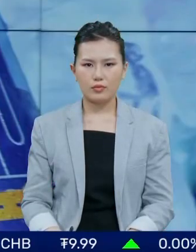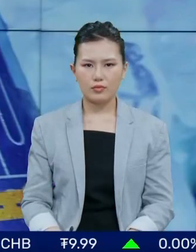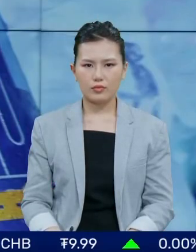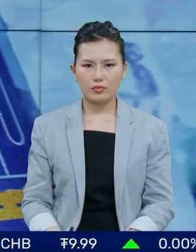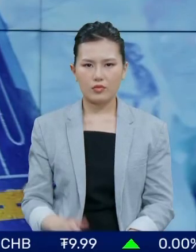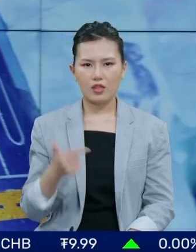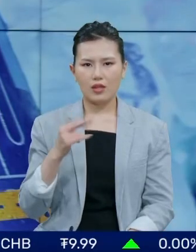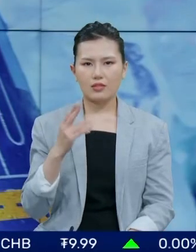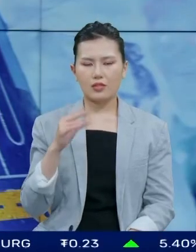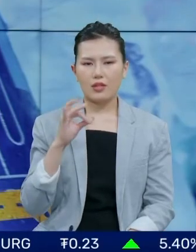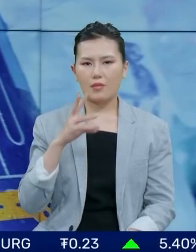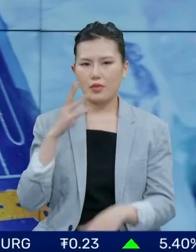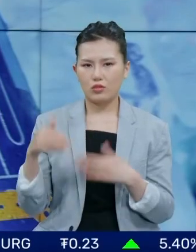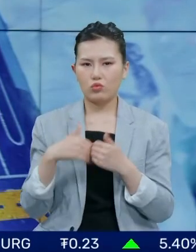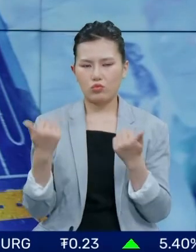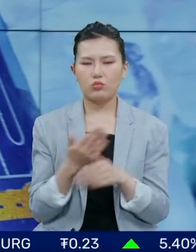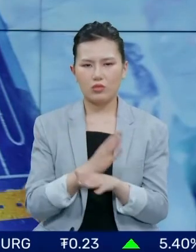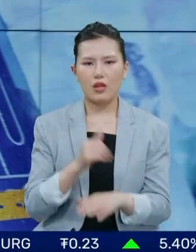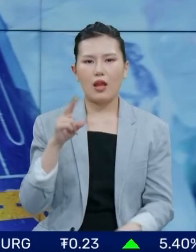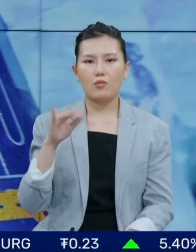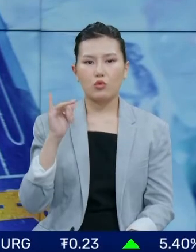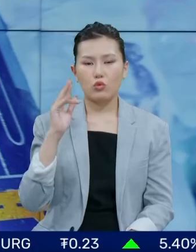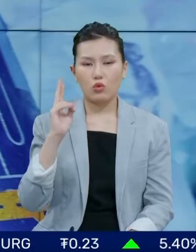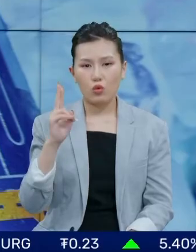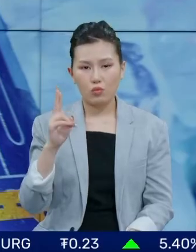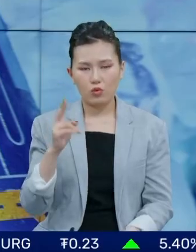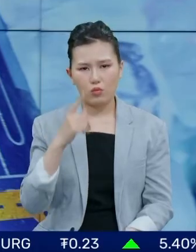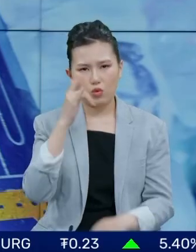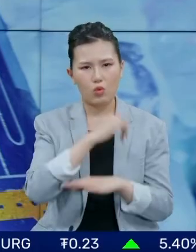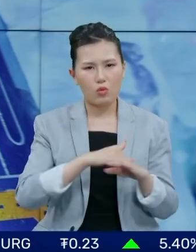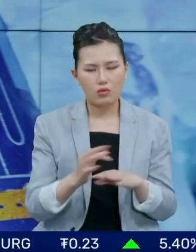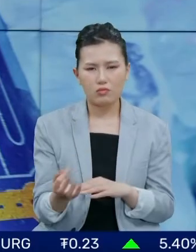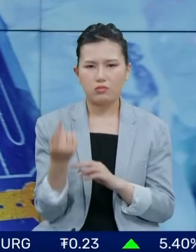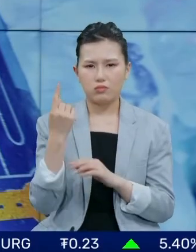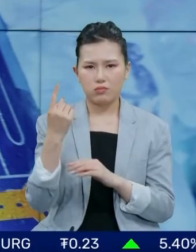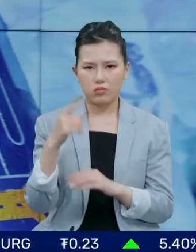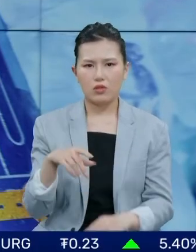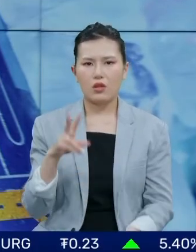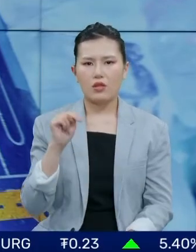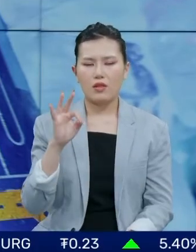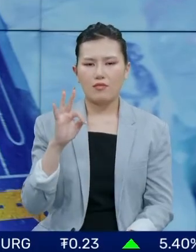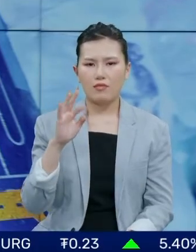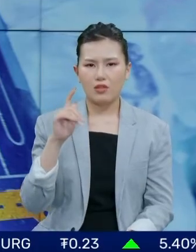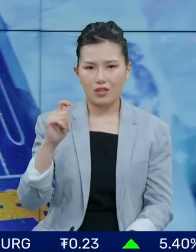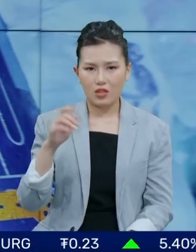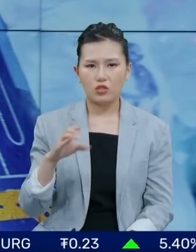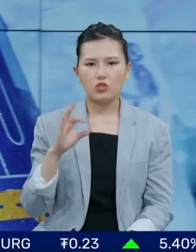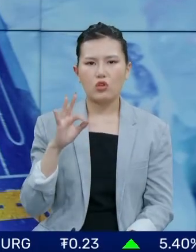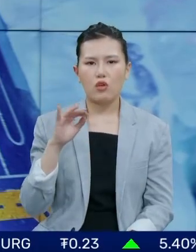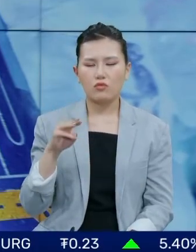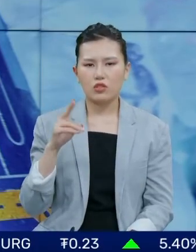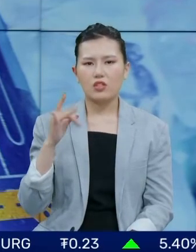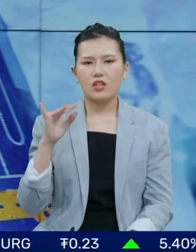Ганц хатрал мэдээлэл хүргэлээ. Apo компани Монголын хамгийн анхны NFT soft drink болох limited edition тэрэлж сэлэнгийг зах зээлд гаргахаар болсон